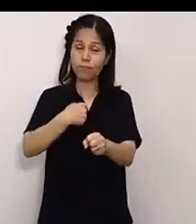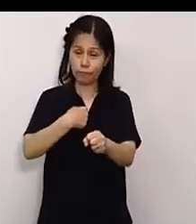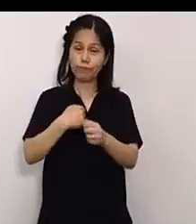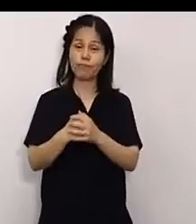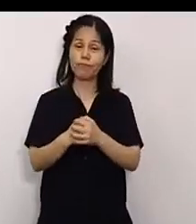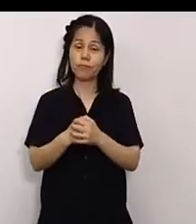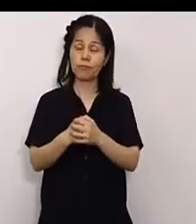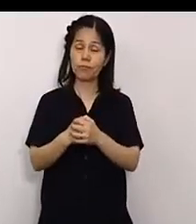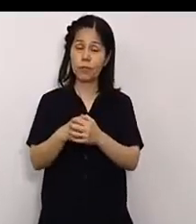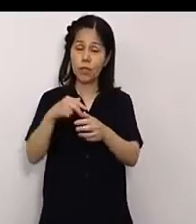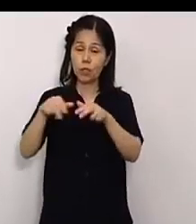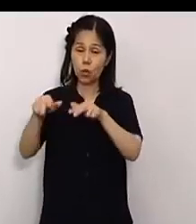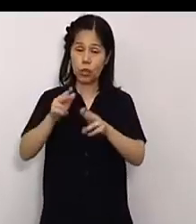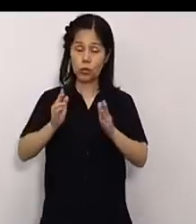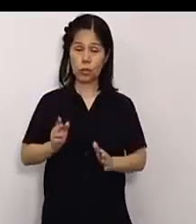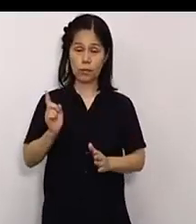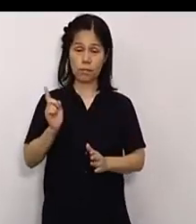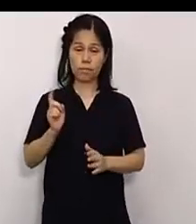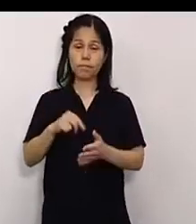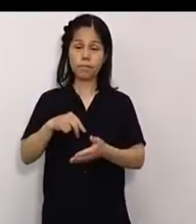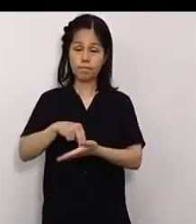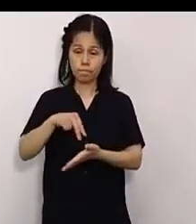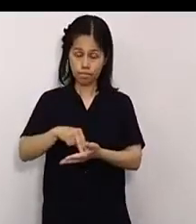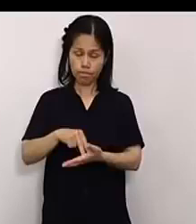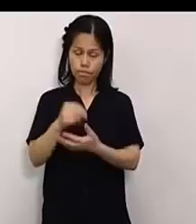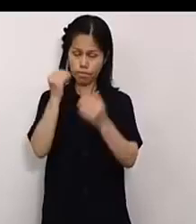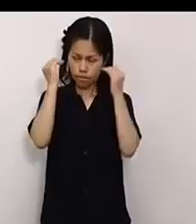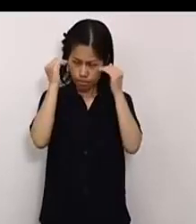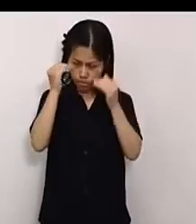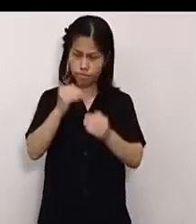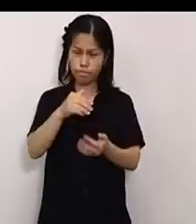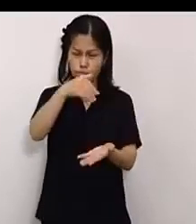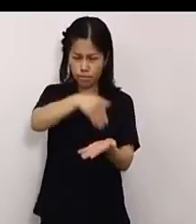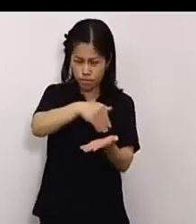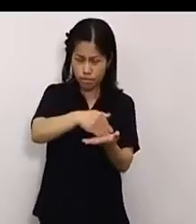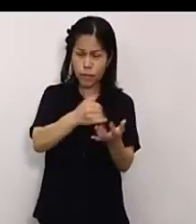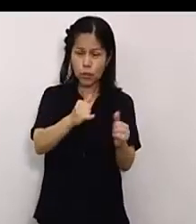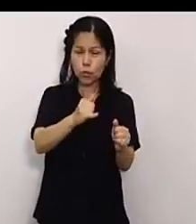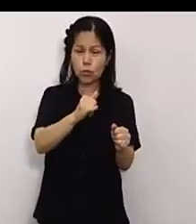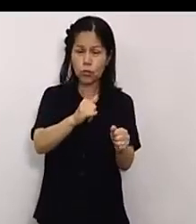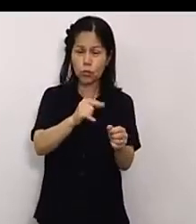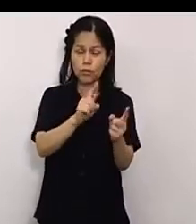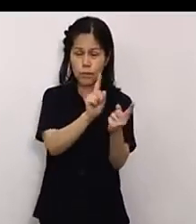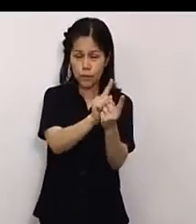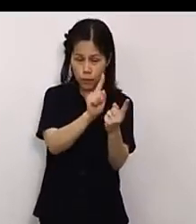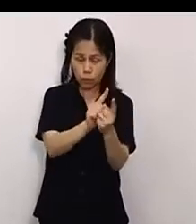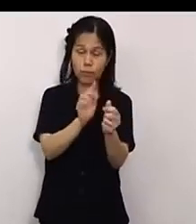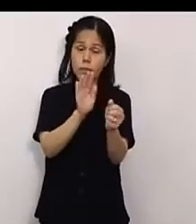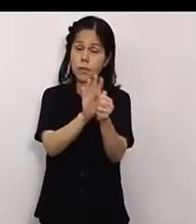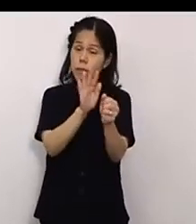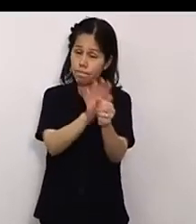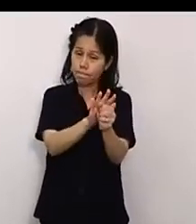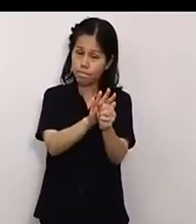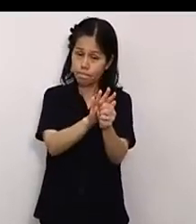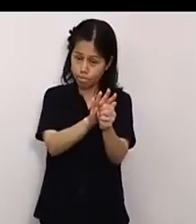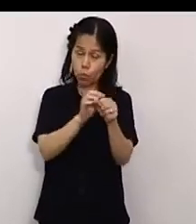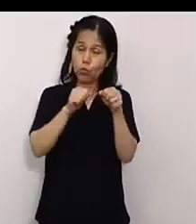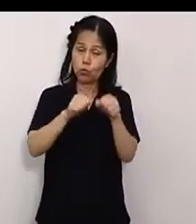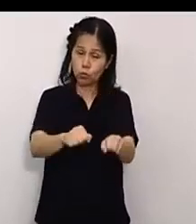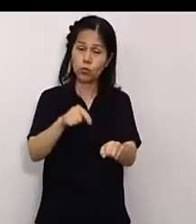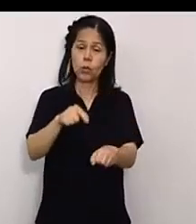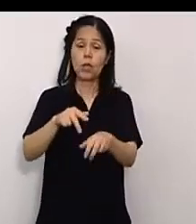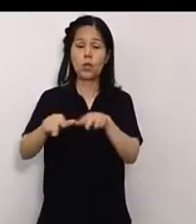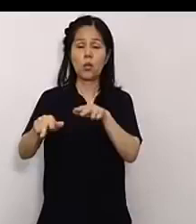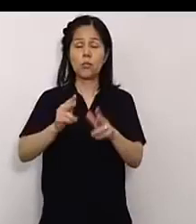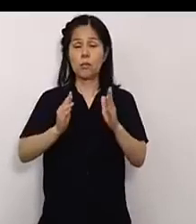は行政の姿勢としては最も困難な状況に置かれている人に対する支援の手を差し伸べる、それが